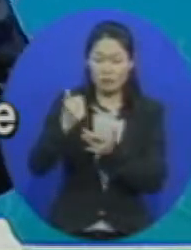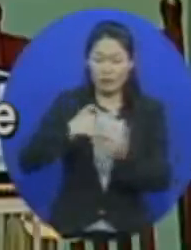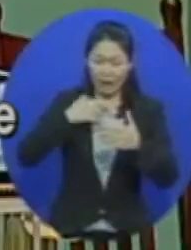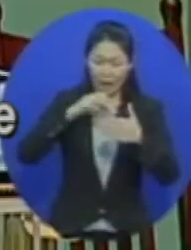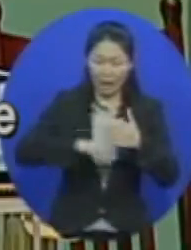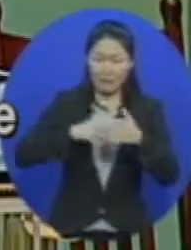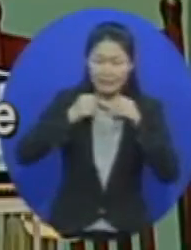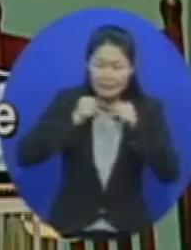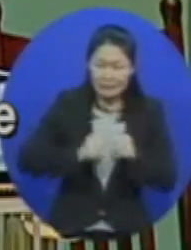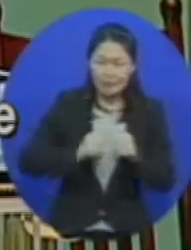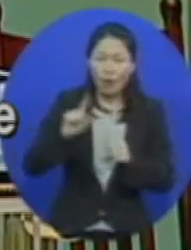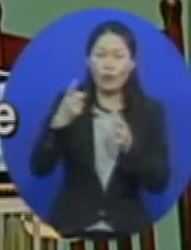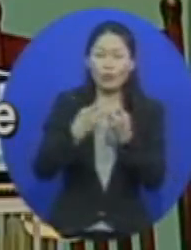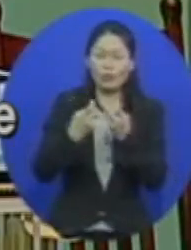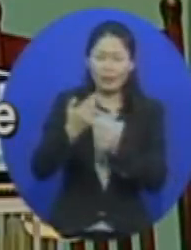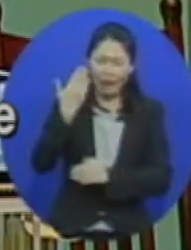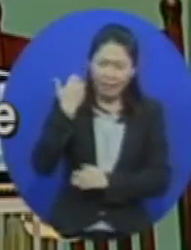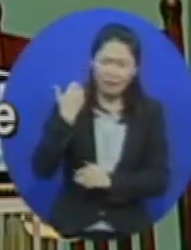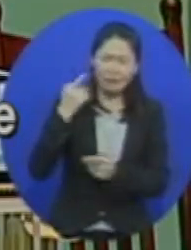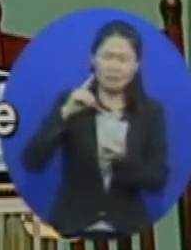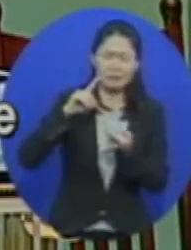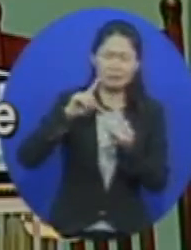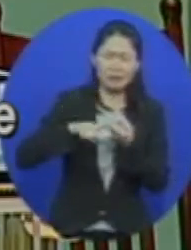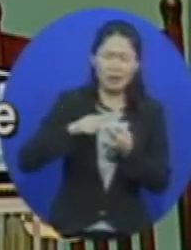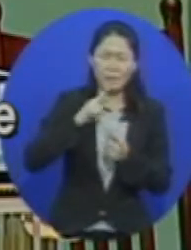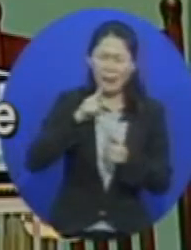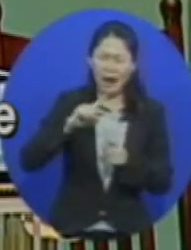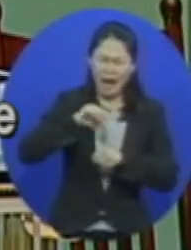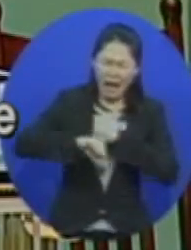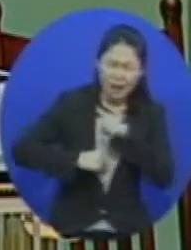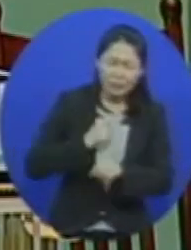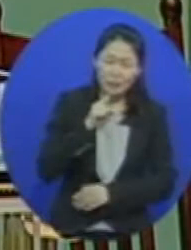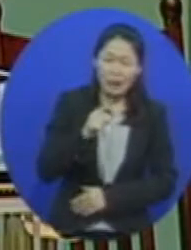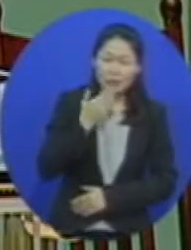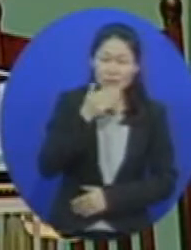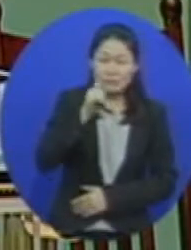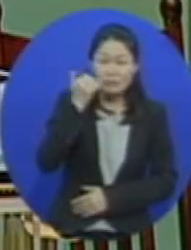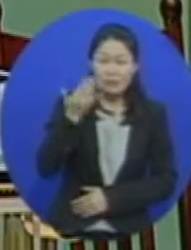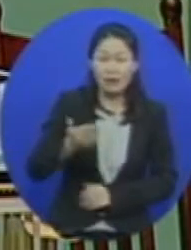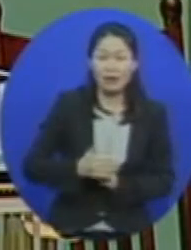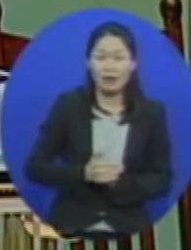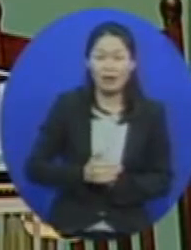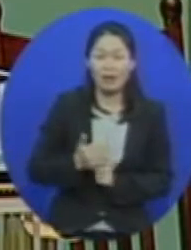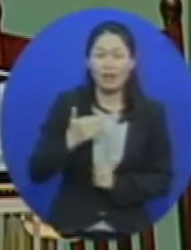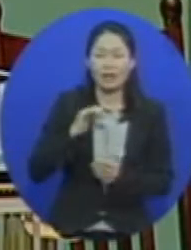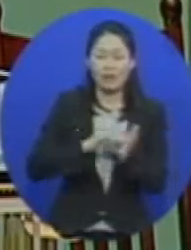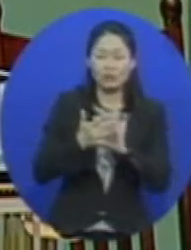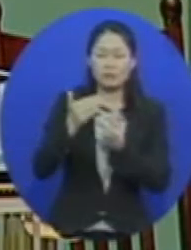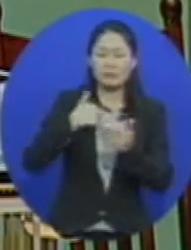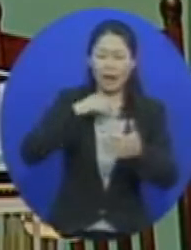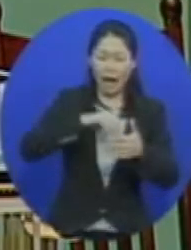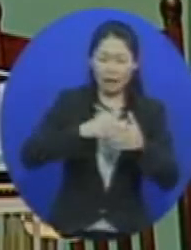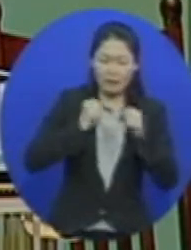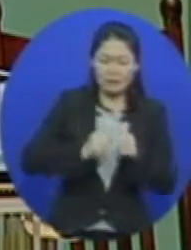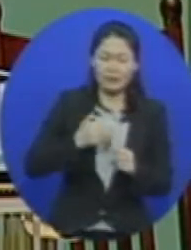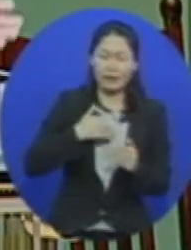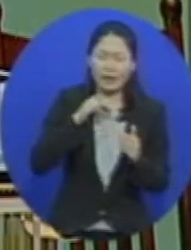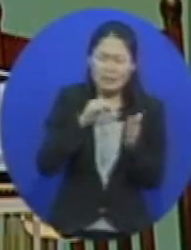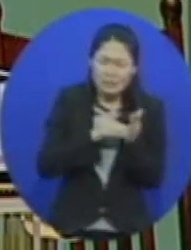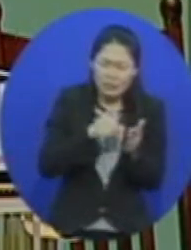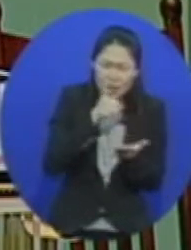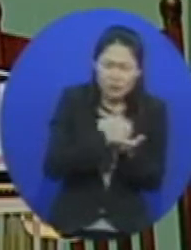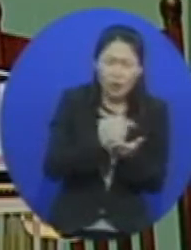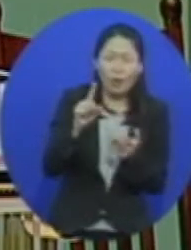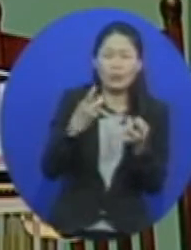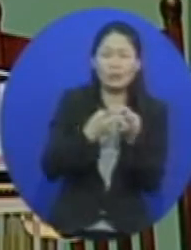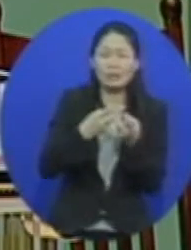계신데 어떻게 말을 옛날처럼 그렇게 함부로 할 수가 있어요 예수님이 내 안에 계신데 어떻게 내게 음이란 죄 라는 게